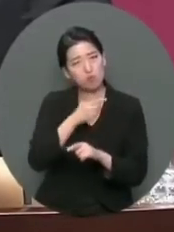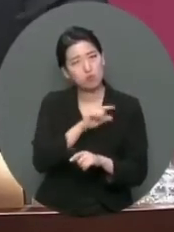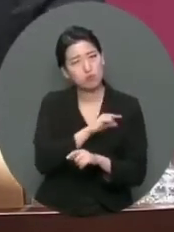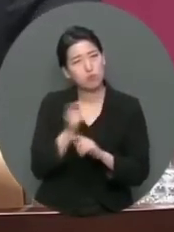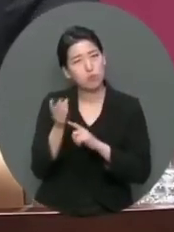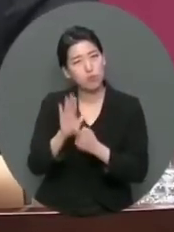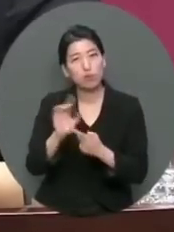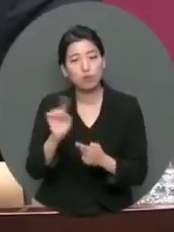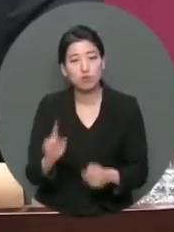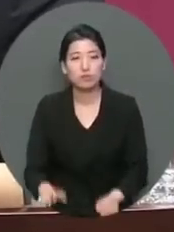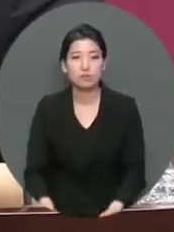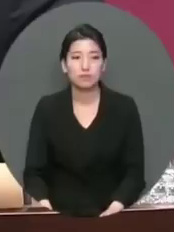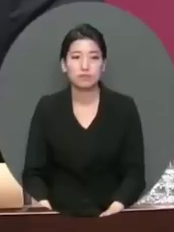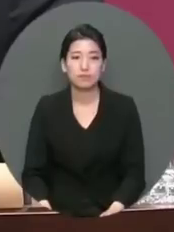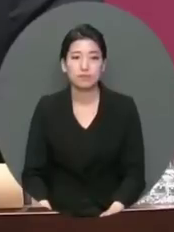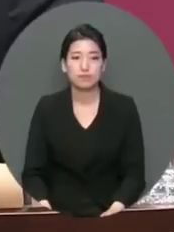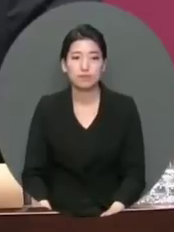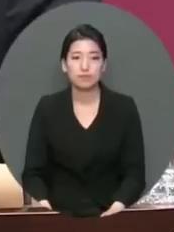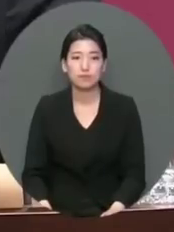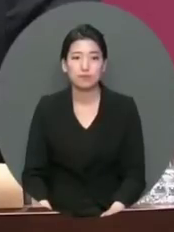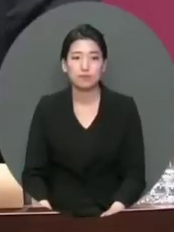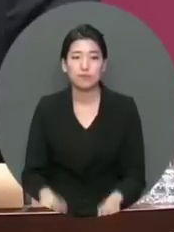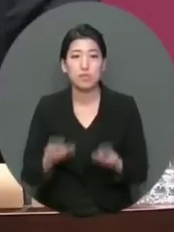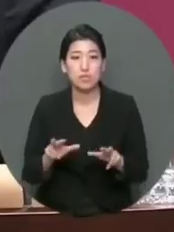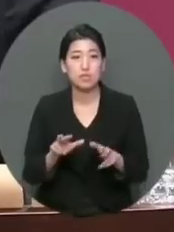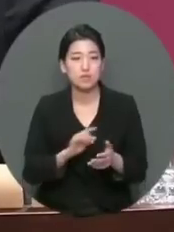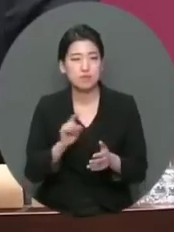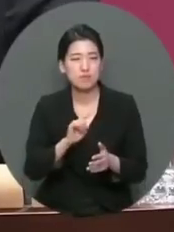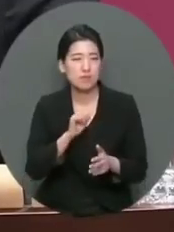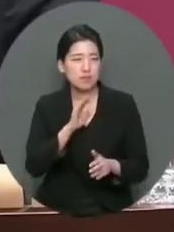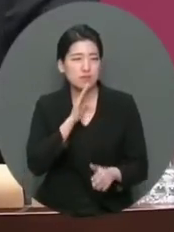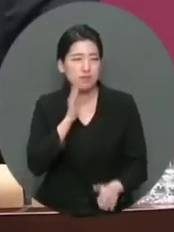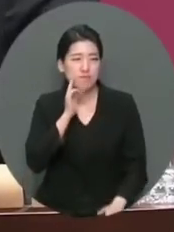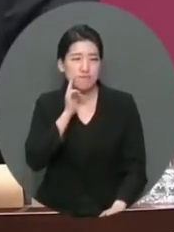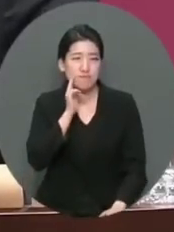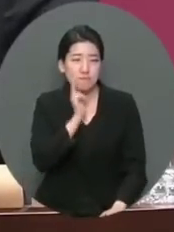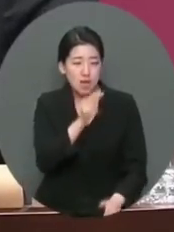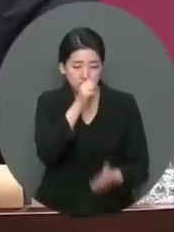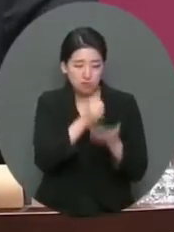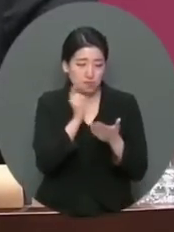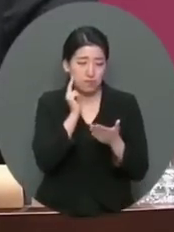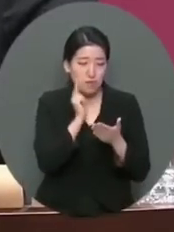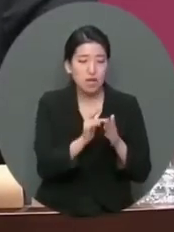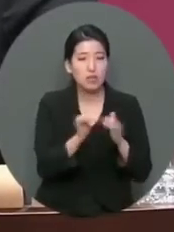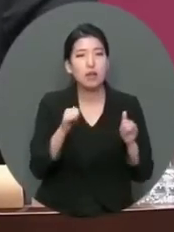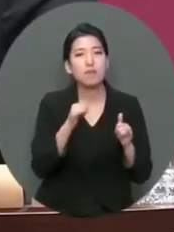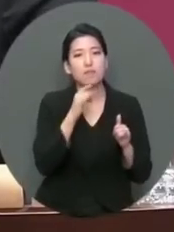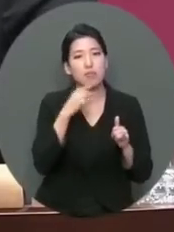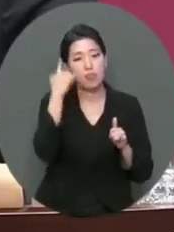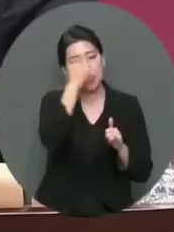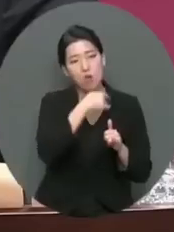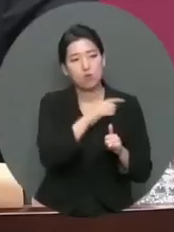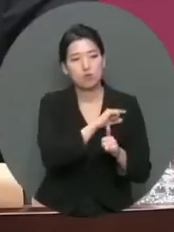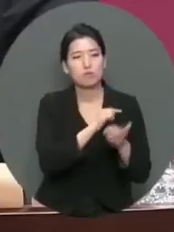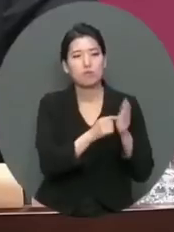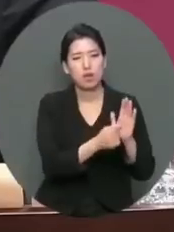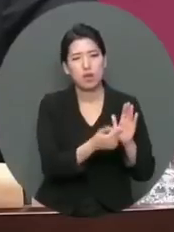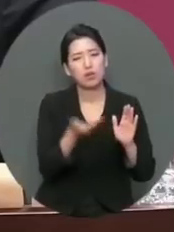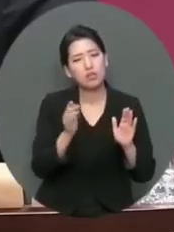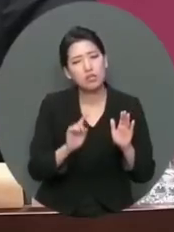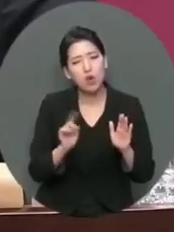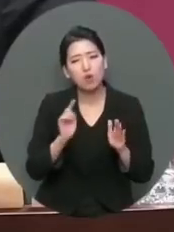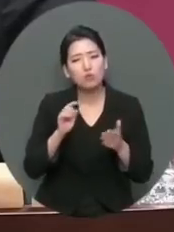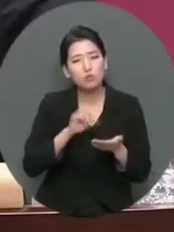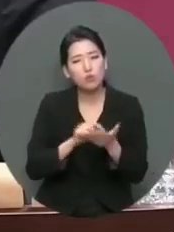기본적으로 지금 현재는 어떤 죄명별에는 강력범죄, 고의강력범죄에 치중돼 있는데요. 그 범위를 어디까지 넓히는가에 대해서 입법정책적